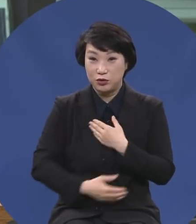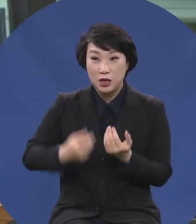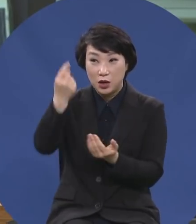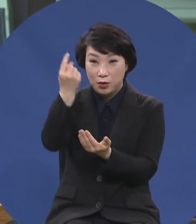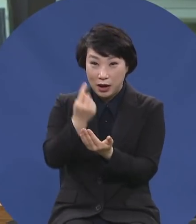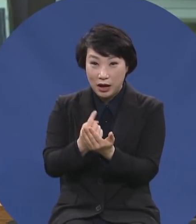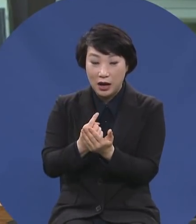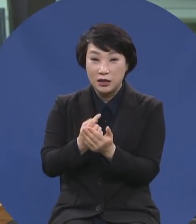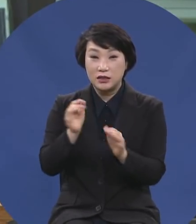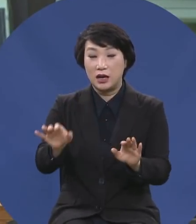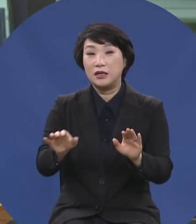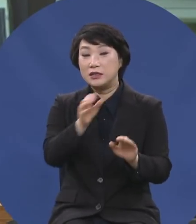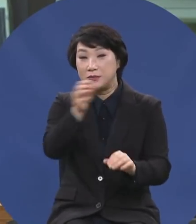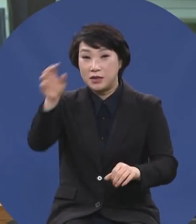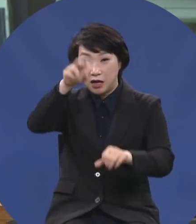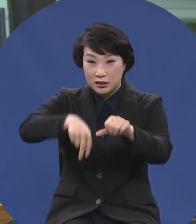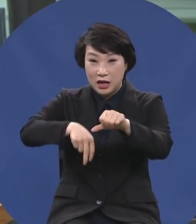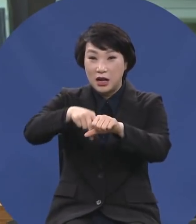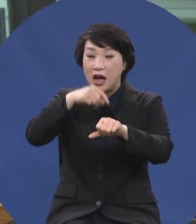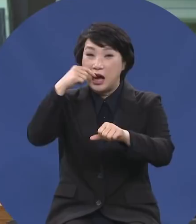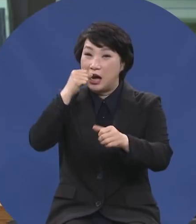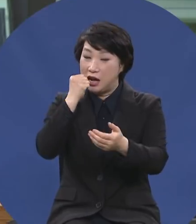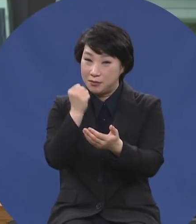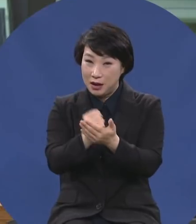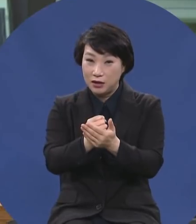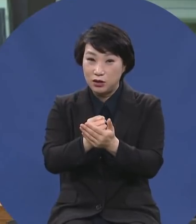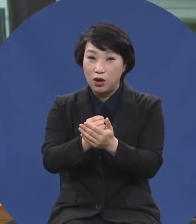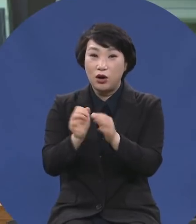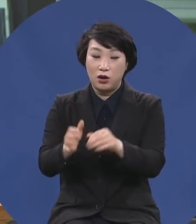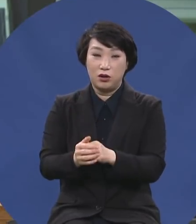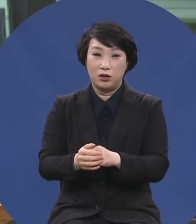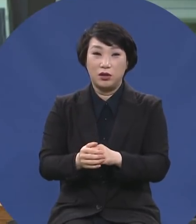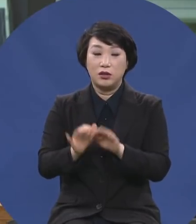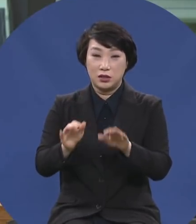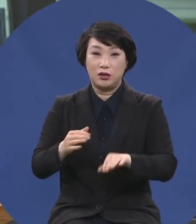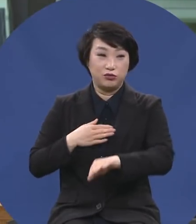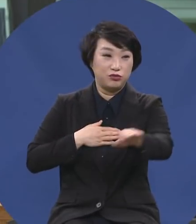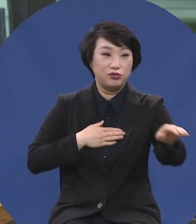오셔서 십자가에 달려 죽으시고 구원하신 우리 영혼을